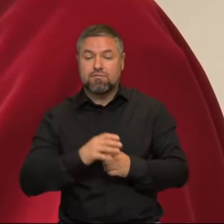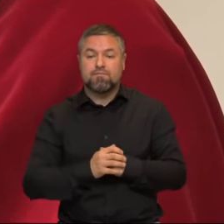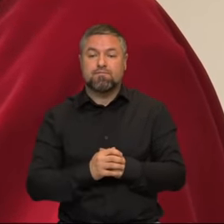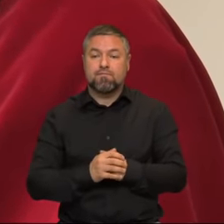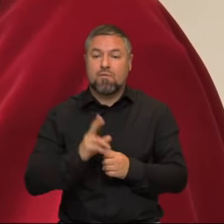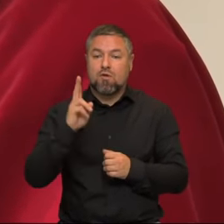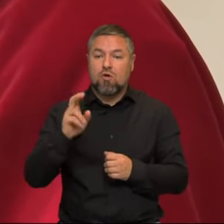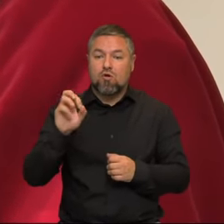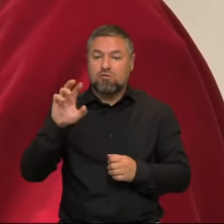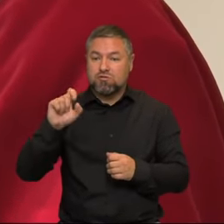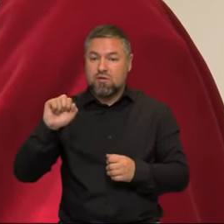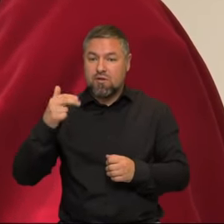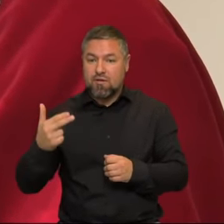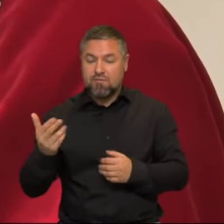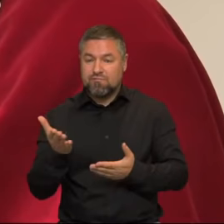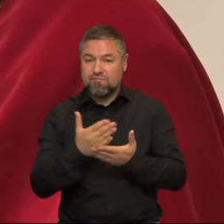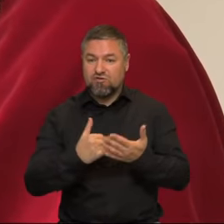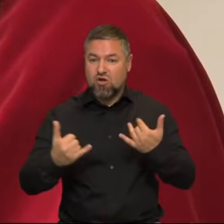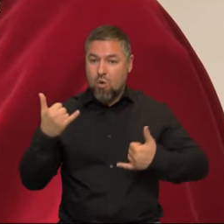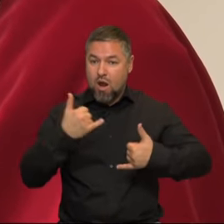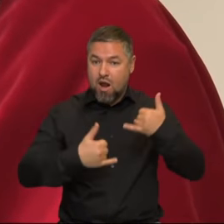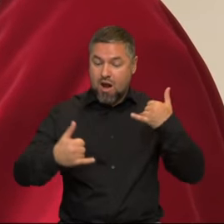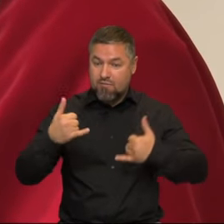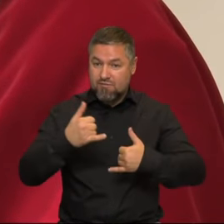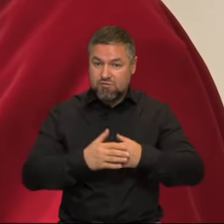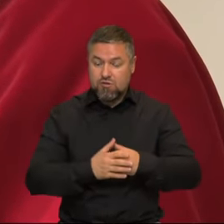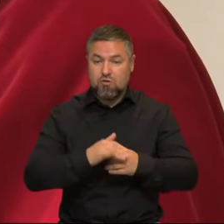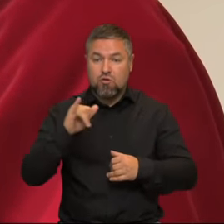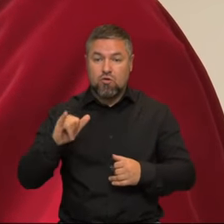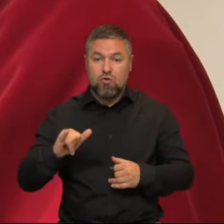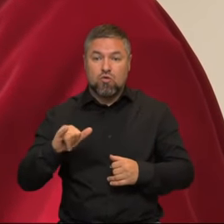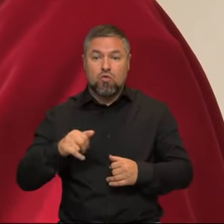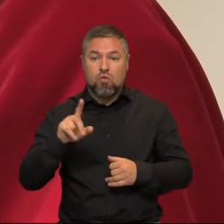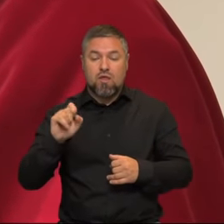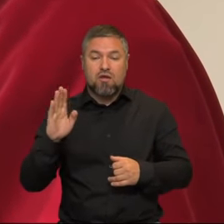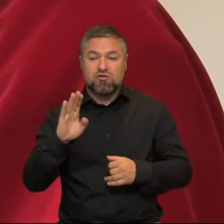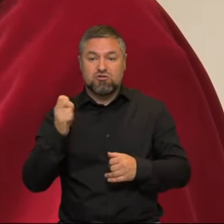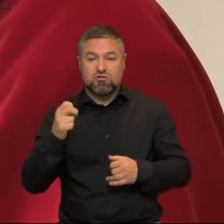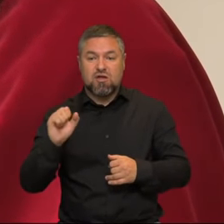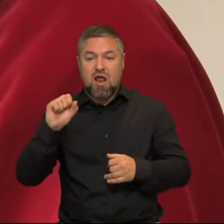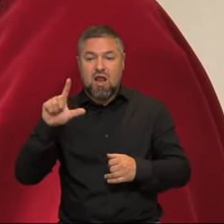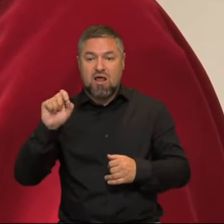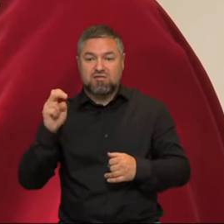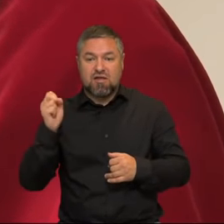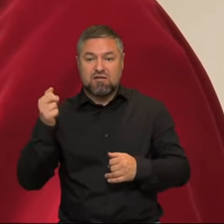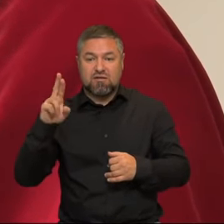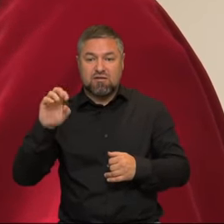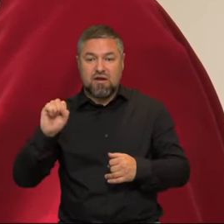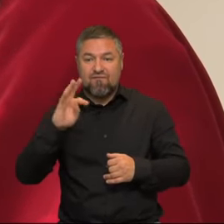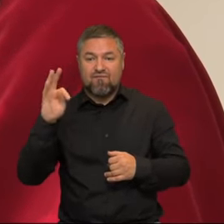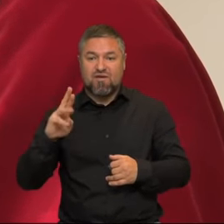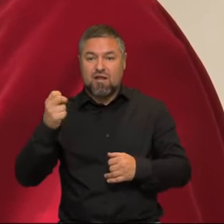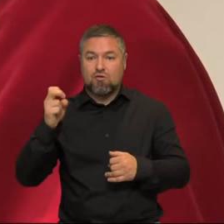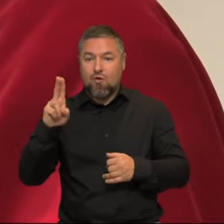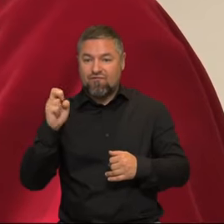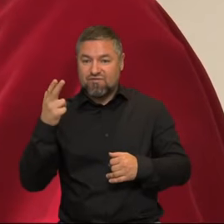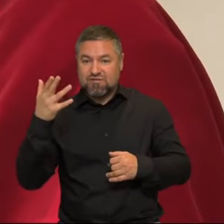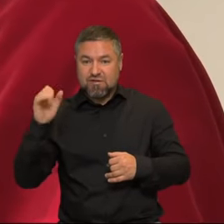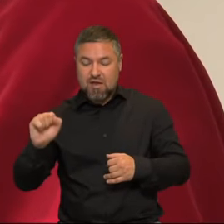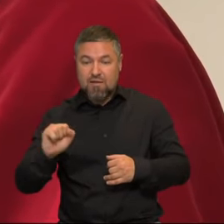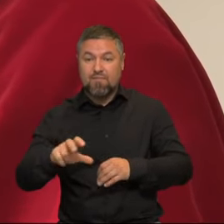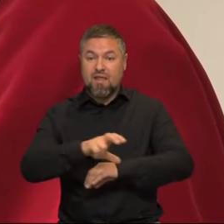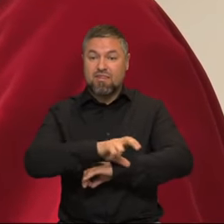Jan Koślin. Z Wydziału Chemicznego Julia Szyda i Aleksandra Frankowska. Z